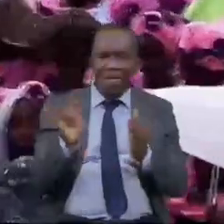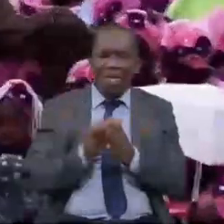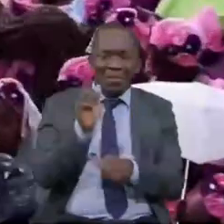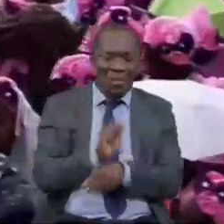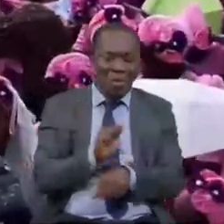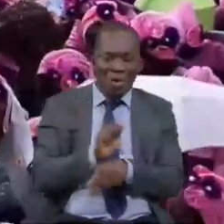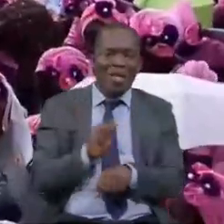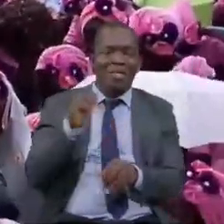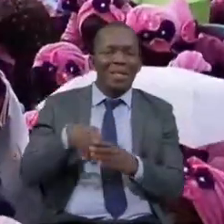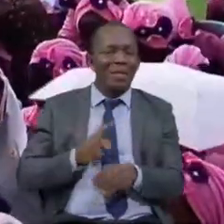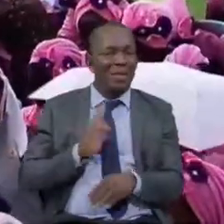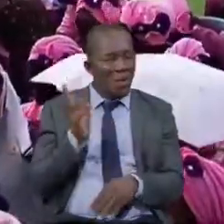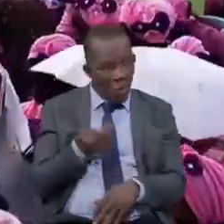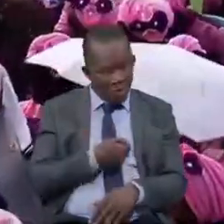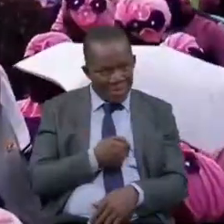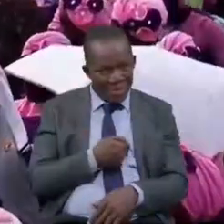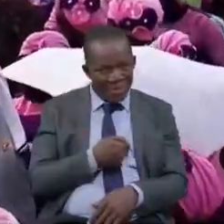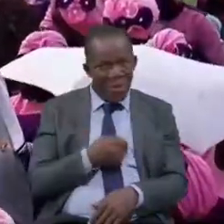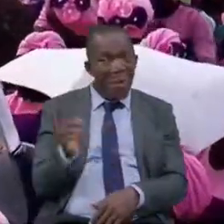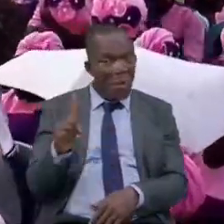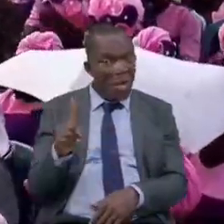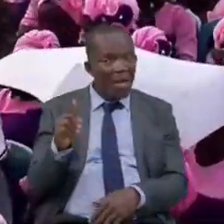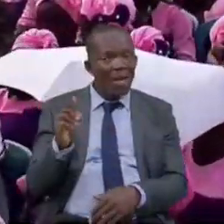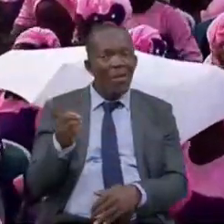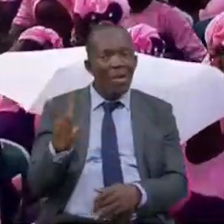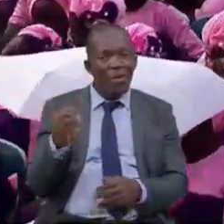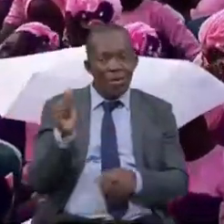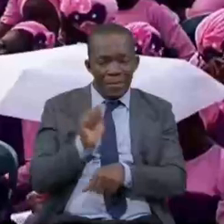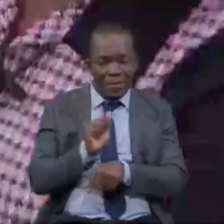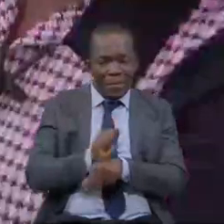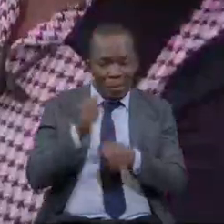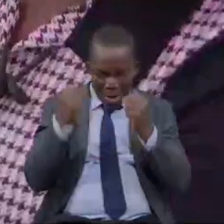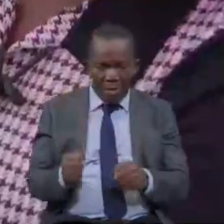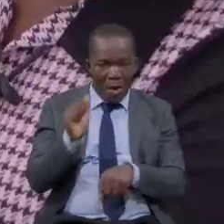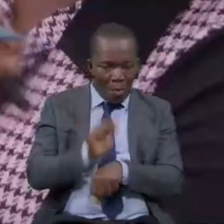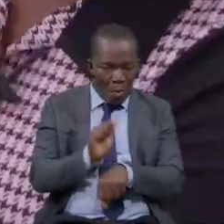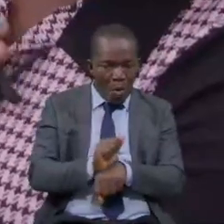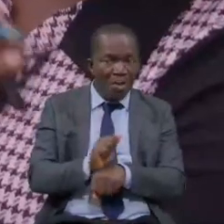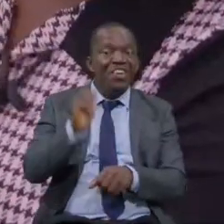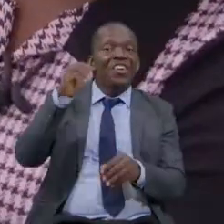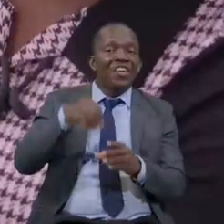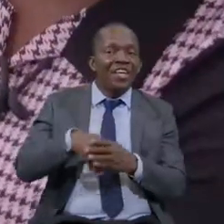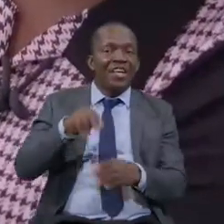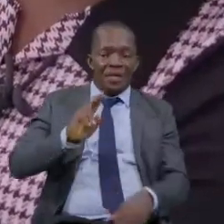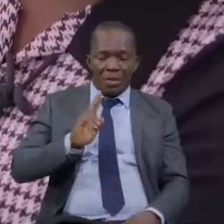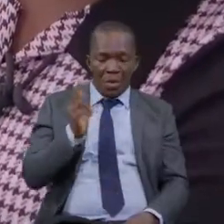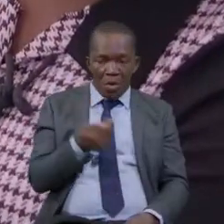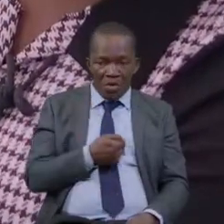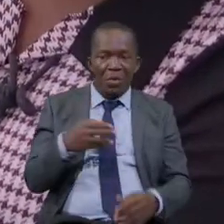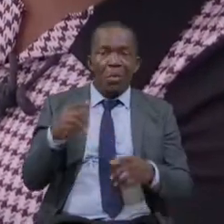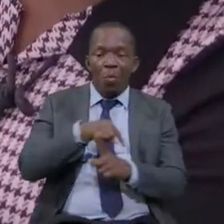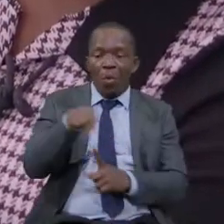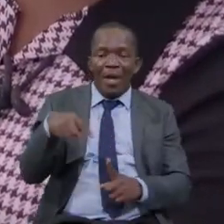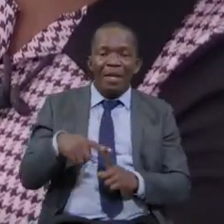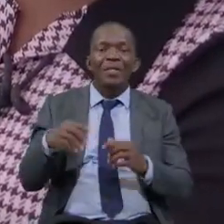en nous. Où est-ce que la puissance va agir aujourd'hui? Où est-ce que la puissance va agir aujourd'hui? Vous savez, quand vous